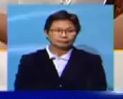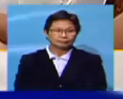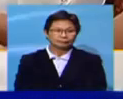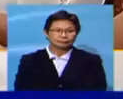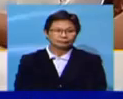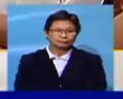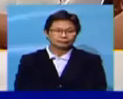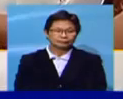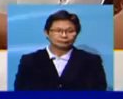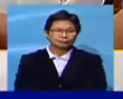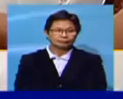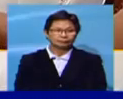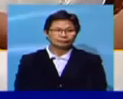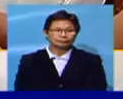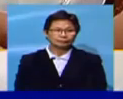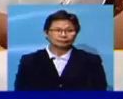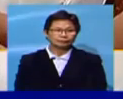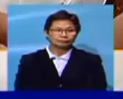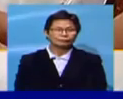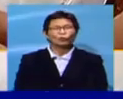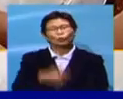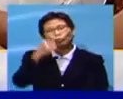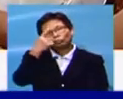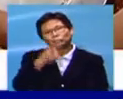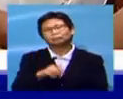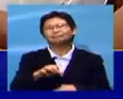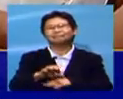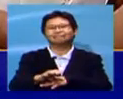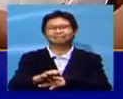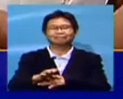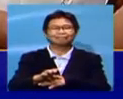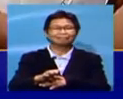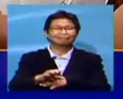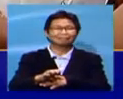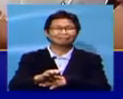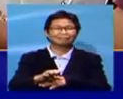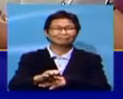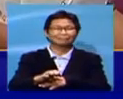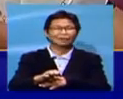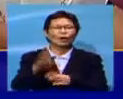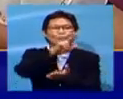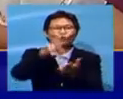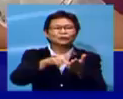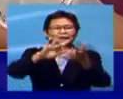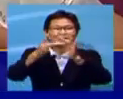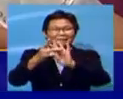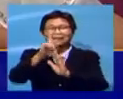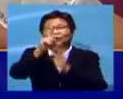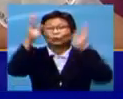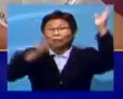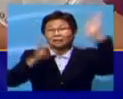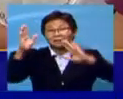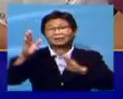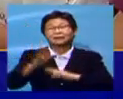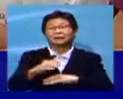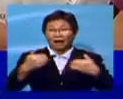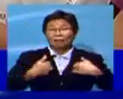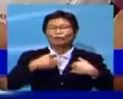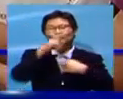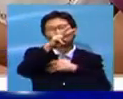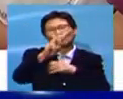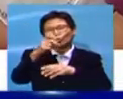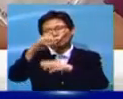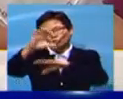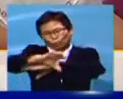bayaranudahan untuk benda yang berfaedah hmm kita tidak melarang jadi kemudahan disediakan kita ada 20 komputer Kan